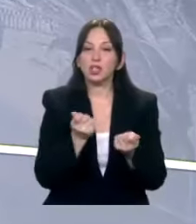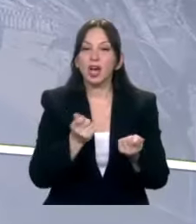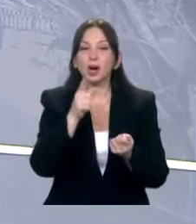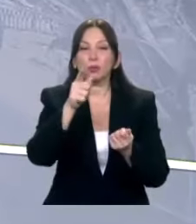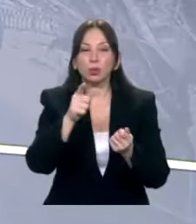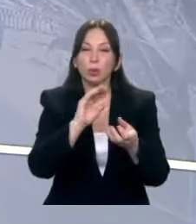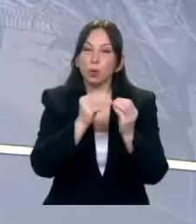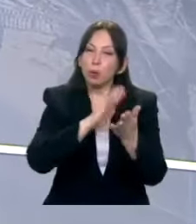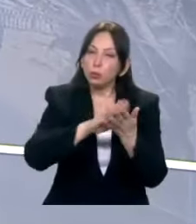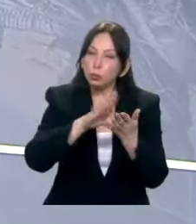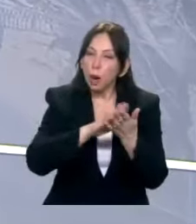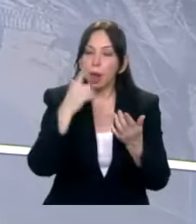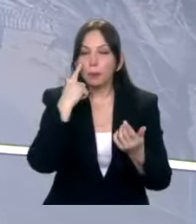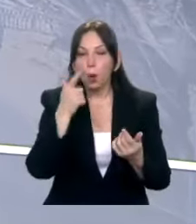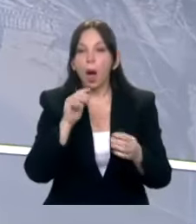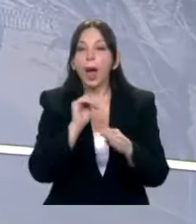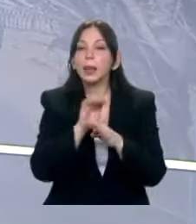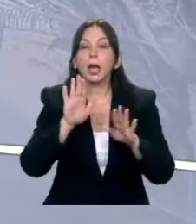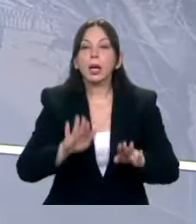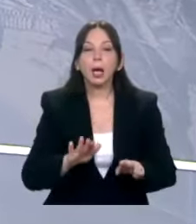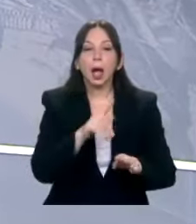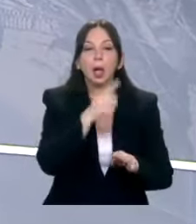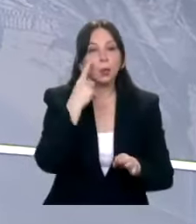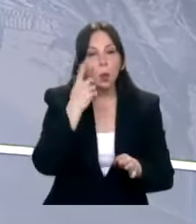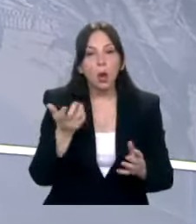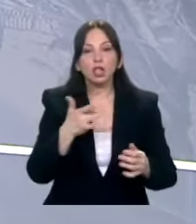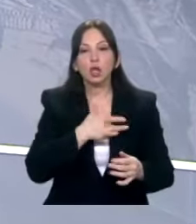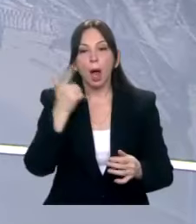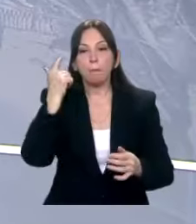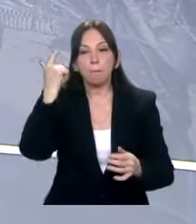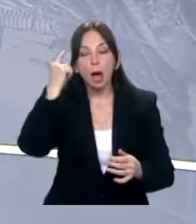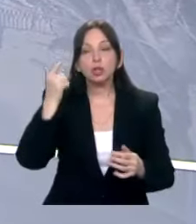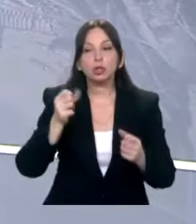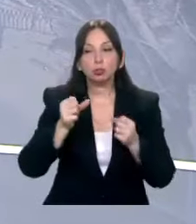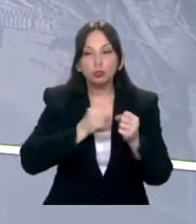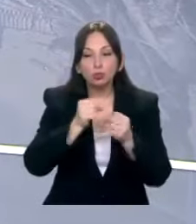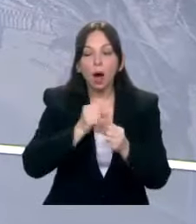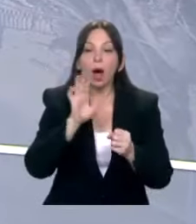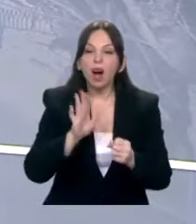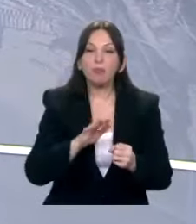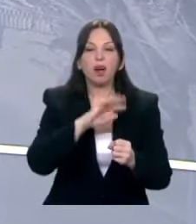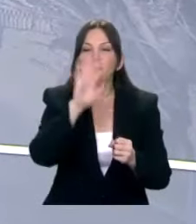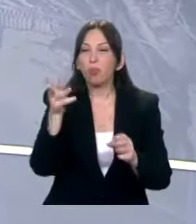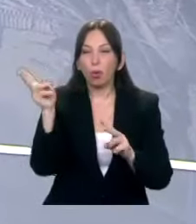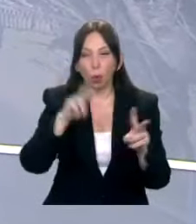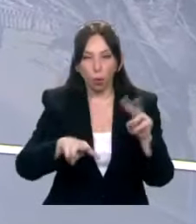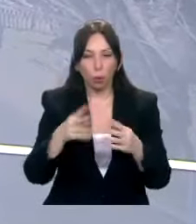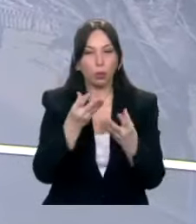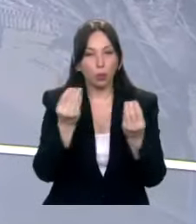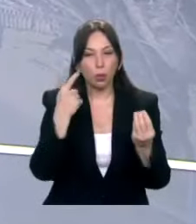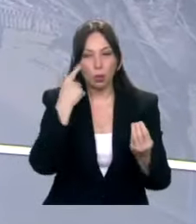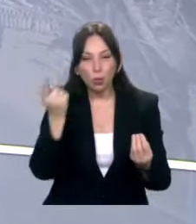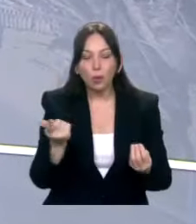sarılmaya çalışılsa, hayatta kalanlar için seferber olunsa da yitip gidenlerin acısı bir yıl sonra da ilk günkü